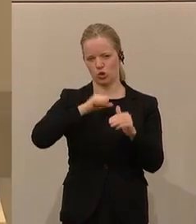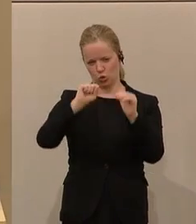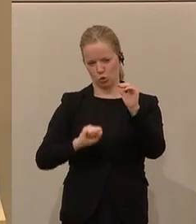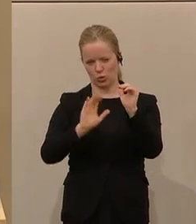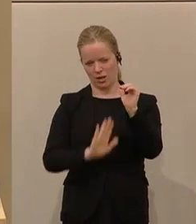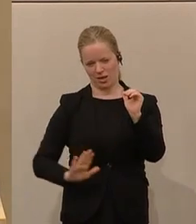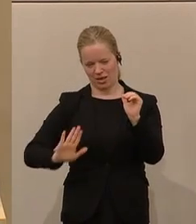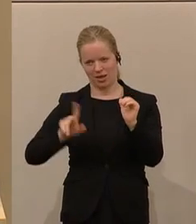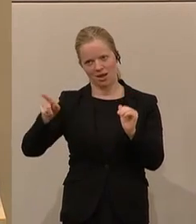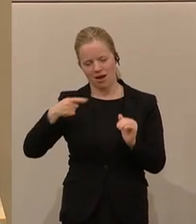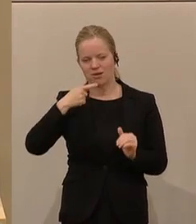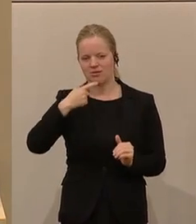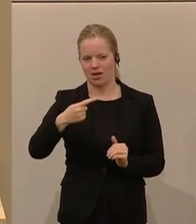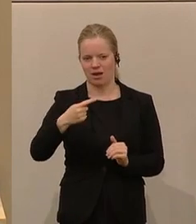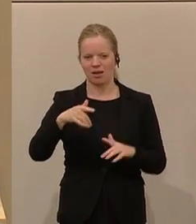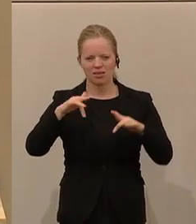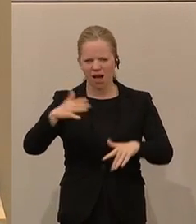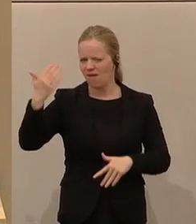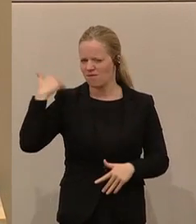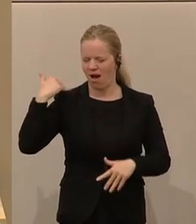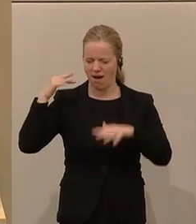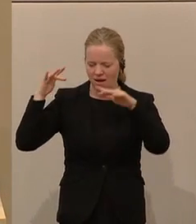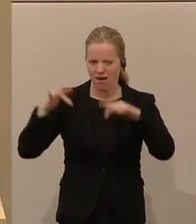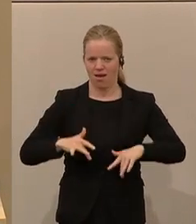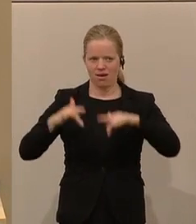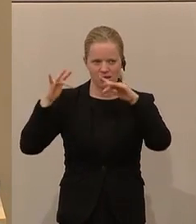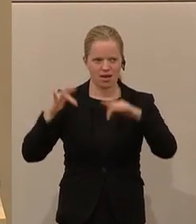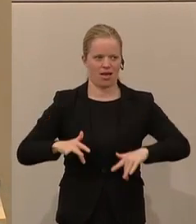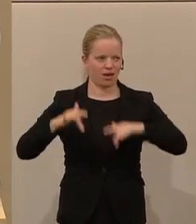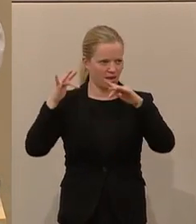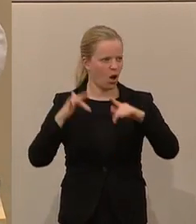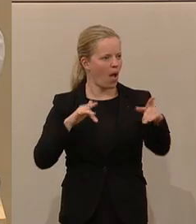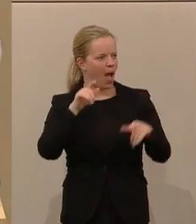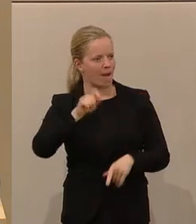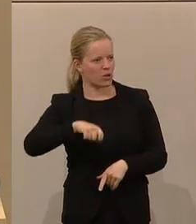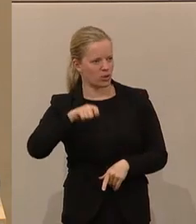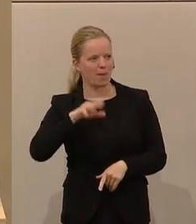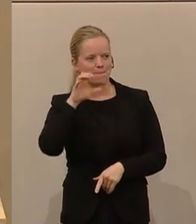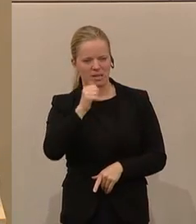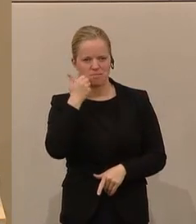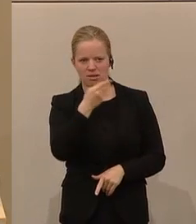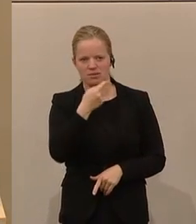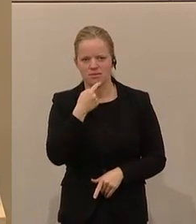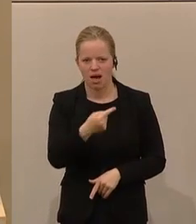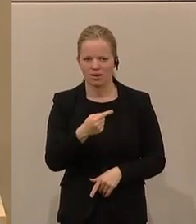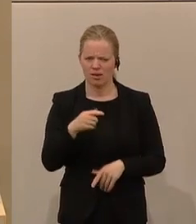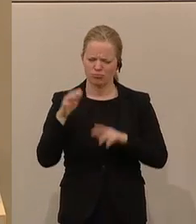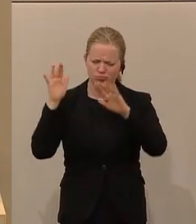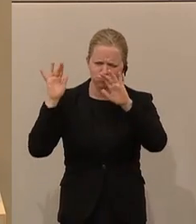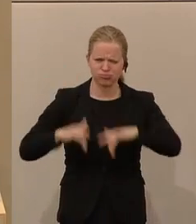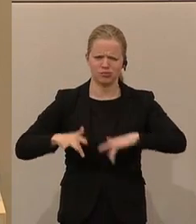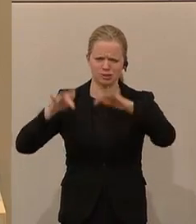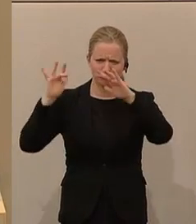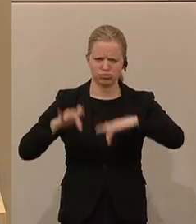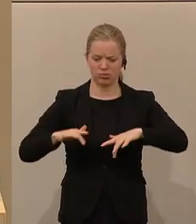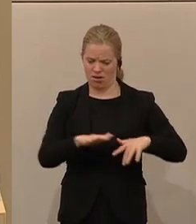hat geschildert, wie diese starken Regenfälle, die Frau Abgeordnete Bismann hat es auch erwähnt, wie diese starken Regenfälle